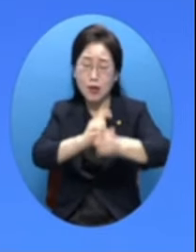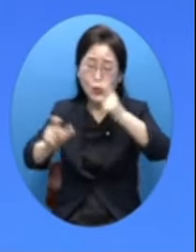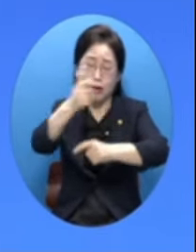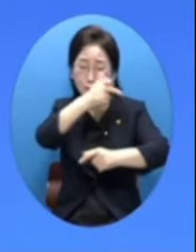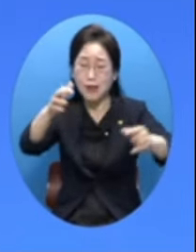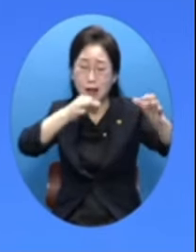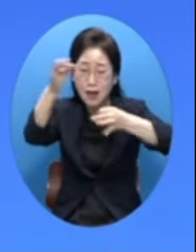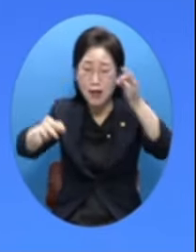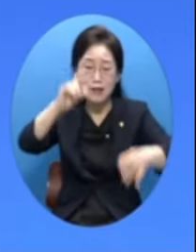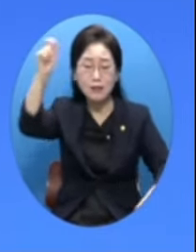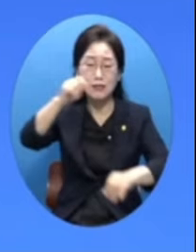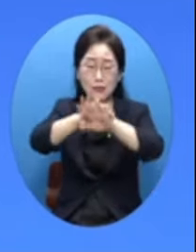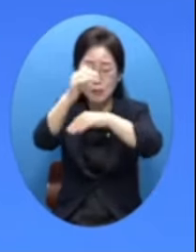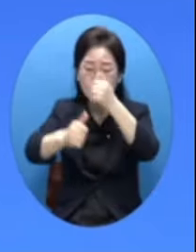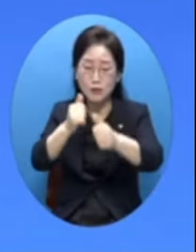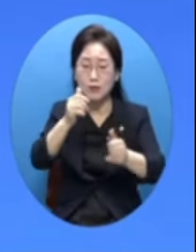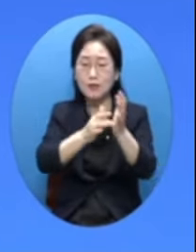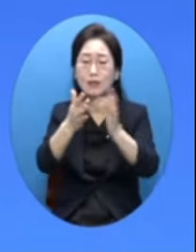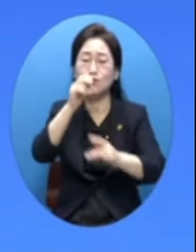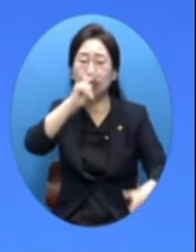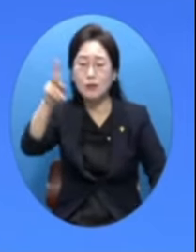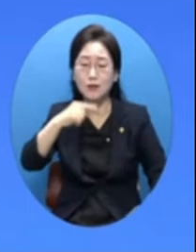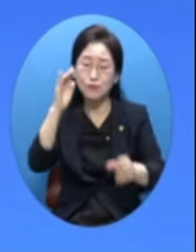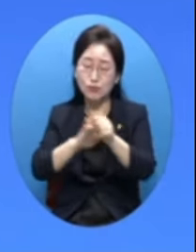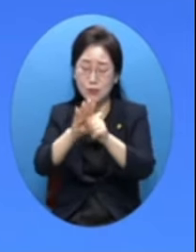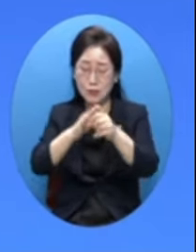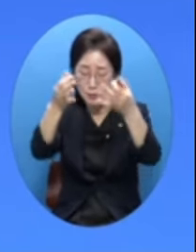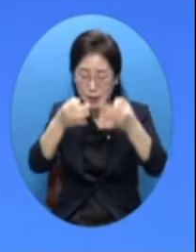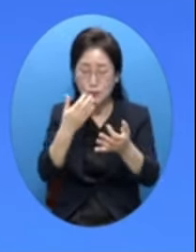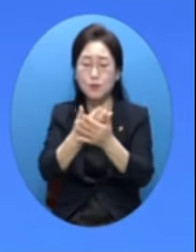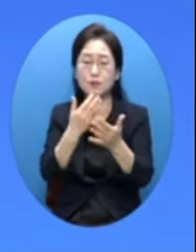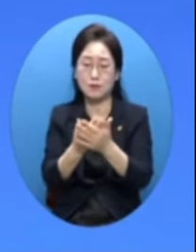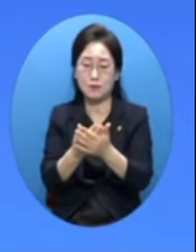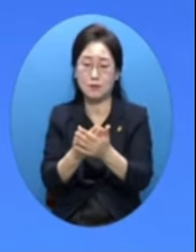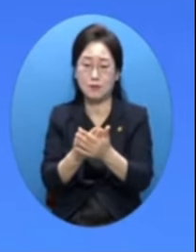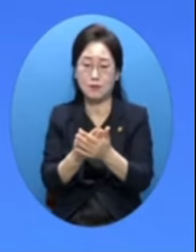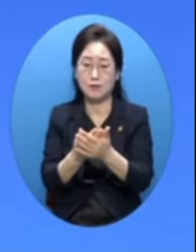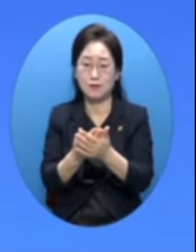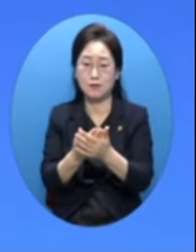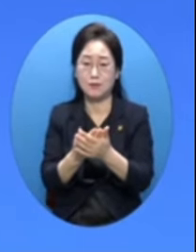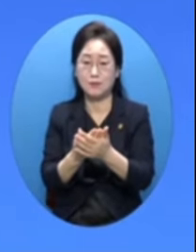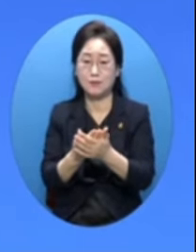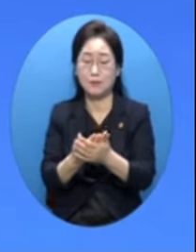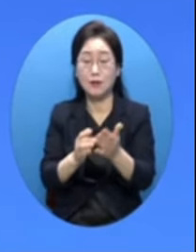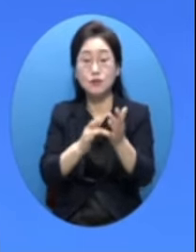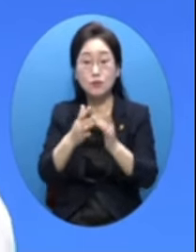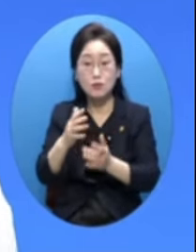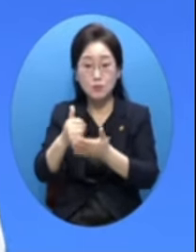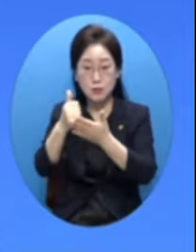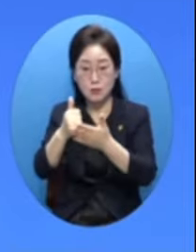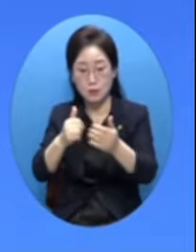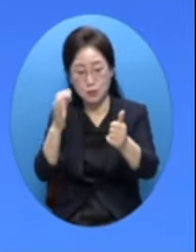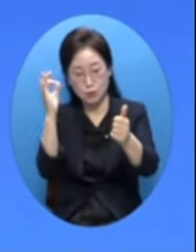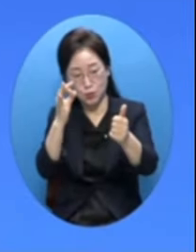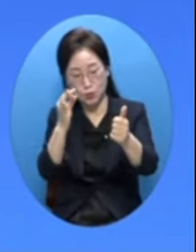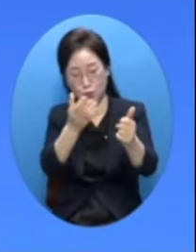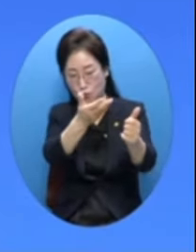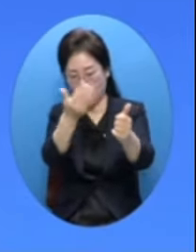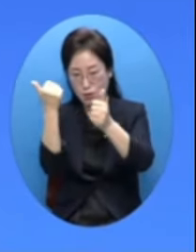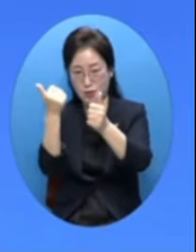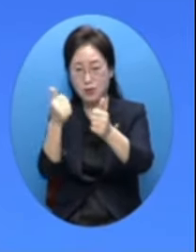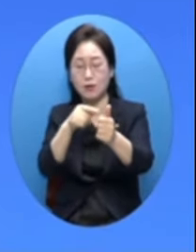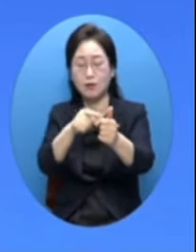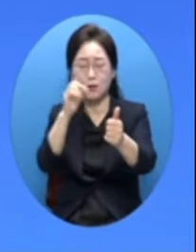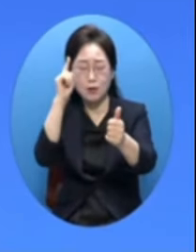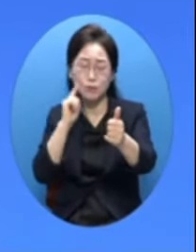외쳤습니다. 다윗의 자손 예수여 나를 불쌍히 여겨 주옵소서. 그때 예수님이 그를 부르시고 그를